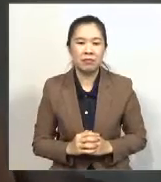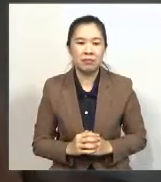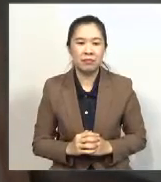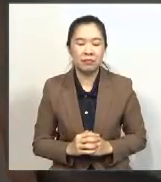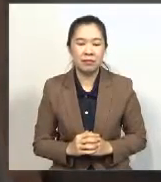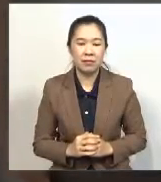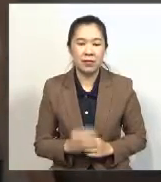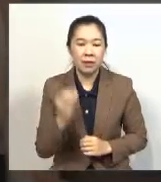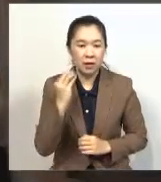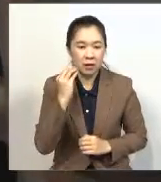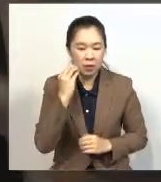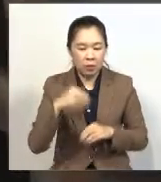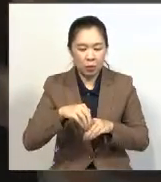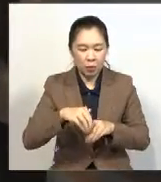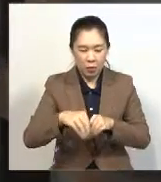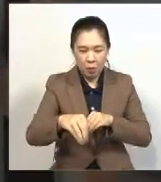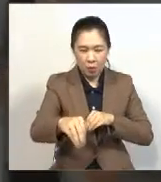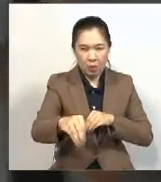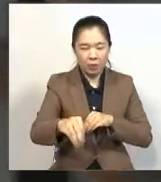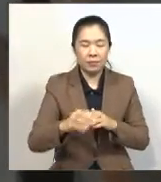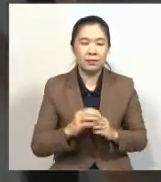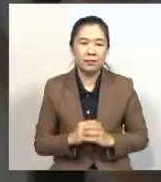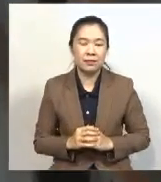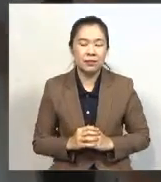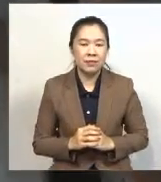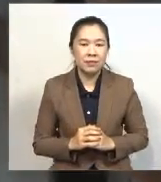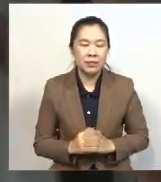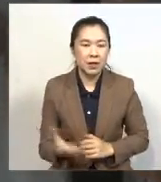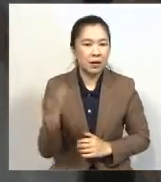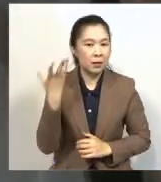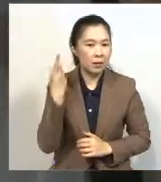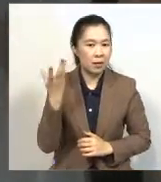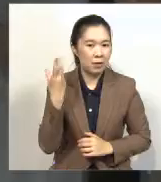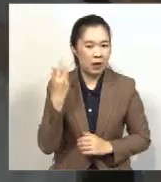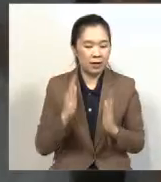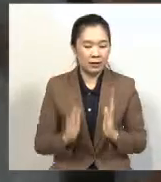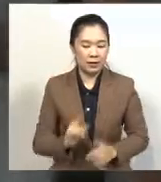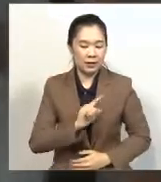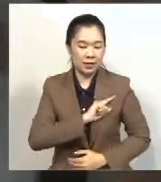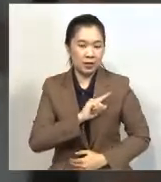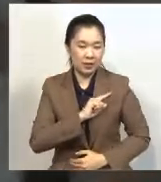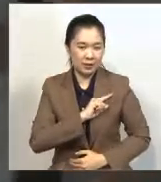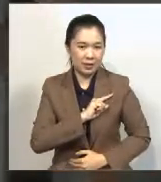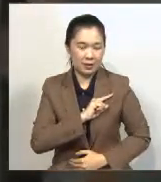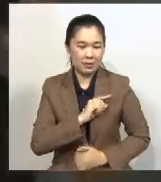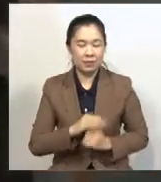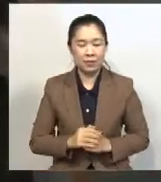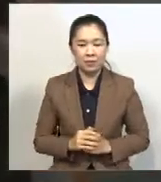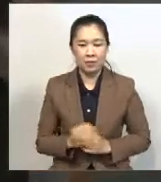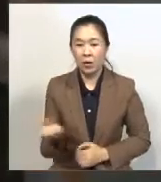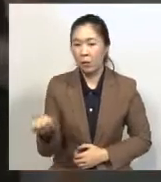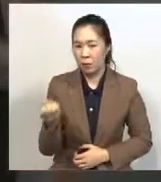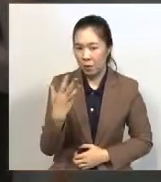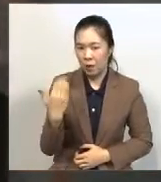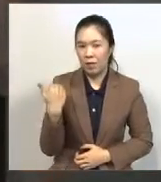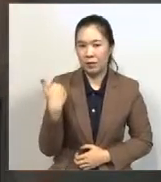นี้นะคะโดยมีความยาวหลายเมตรเลยทีเดียวค่ะซึ่งเมื่อวานนี้หลังจากที่เจ้าหน้าที่ได้รับแจ้งนะคะก็ได้มี